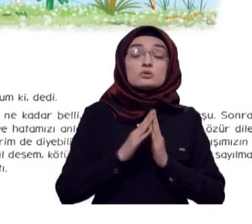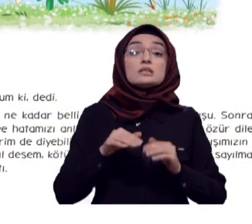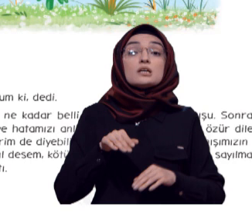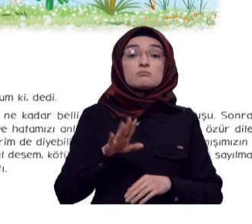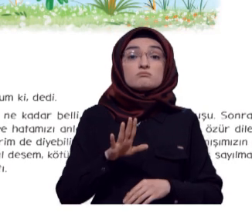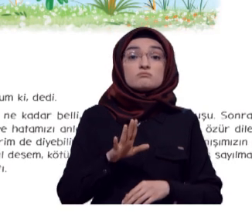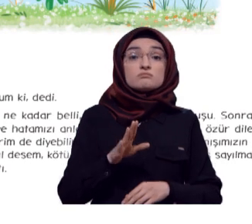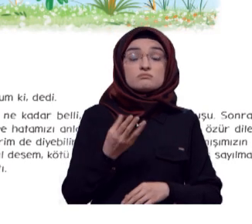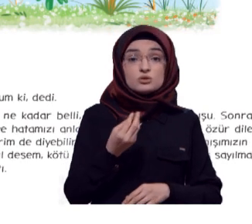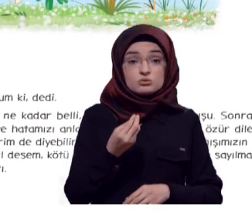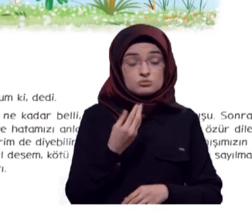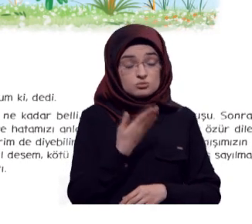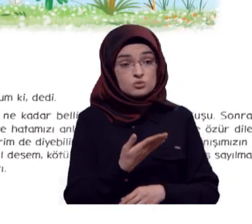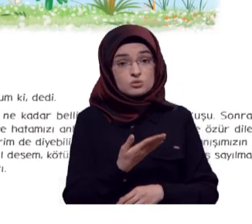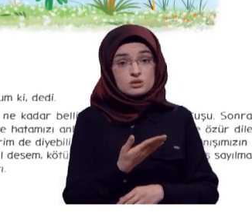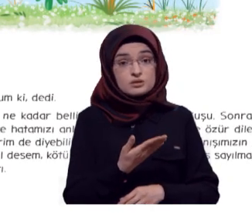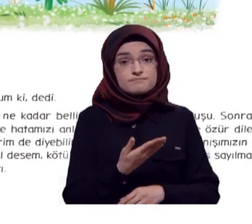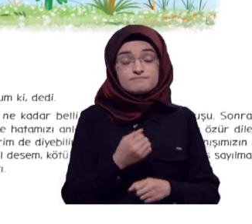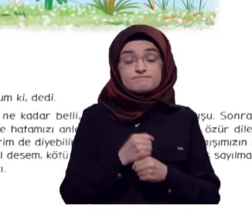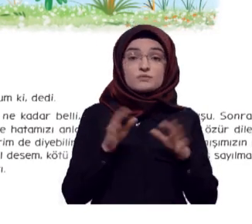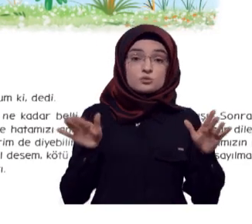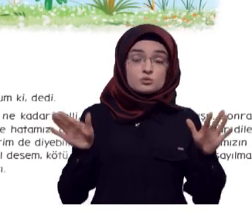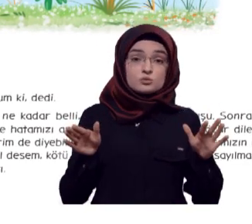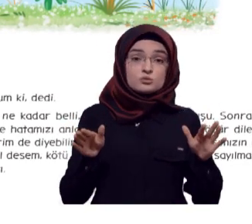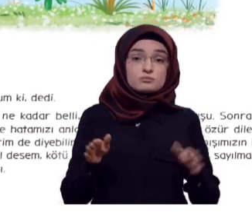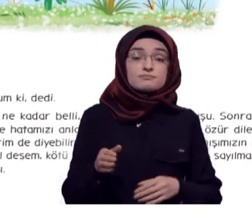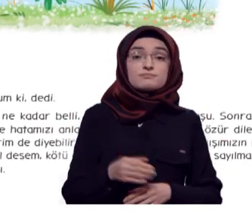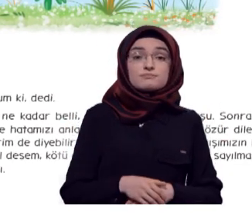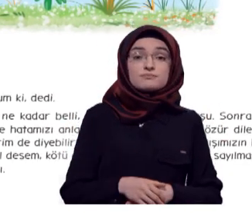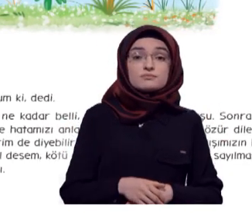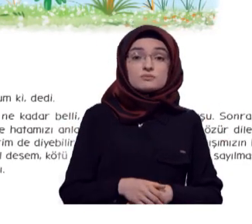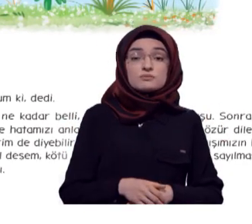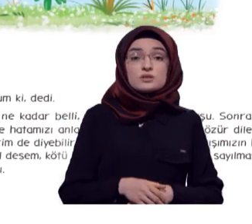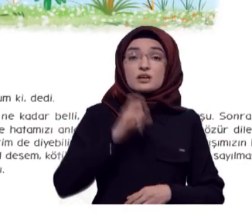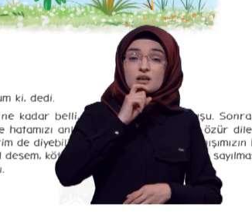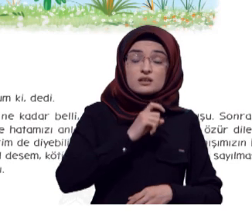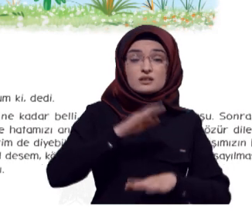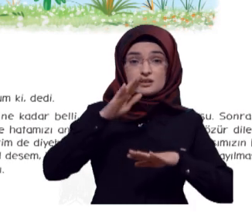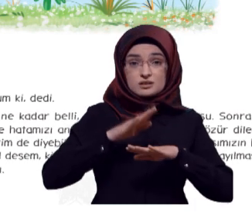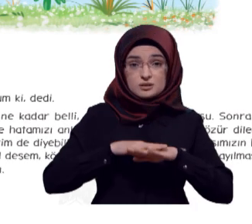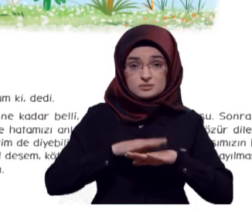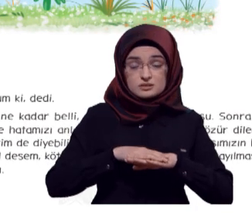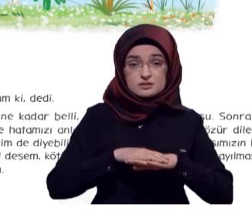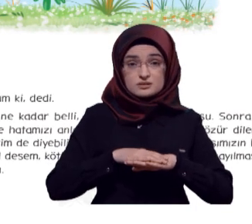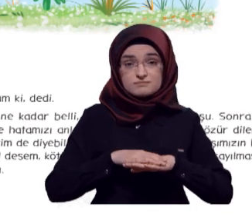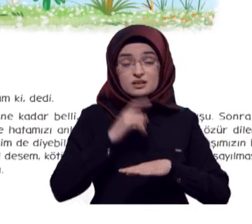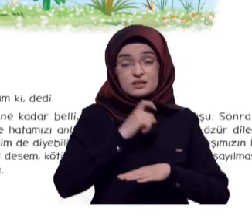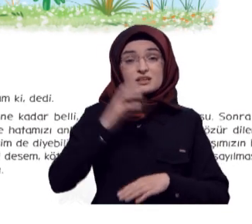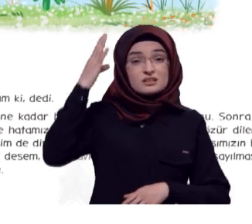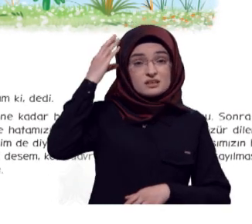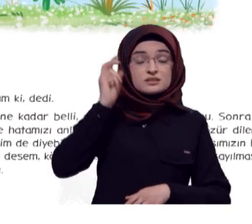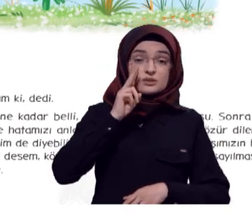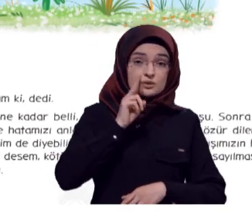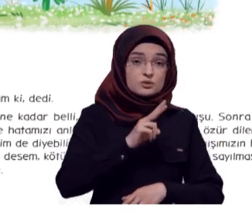kadar belli ki, diye takıldı guguk kuşu. Sonra da çok basit. Kusurlu davranışlarımız, kişiye hatamızı